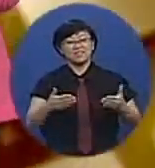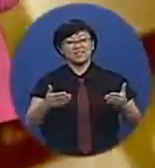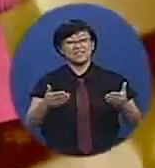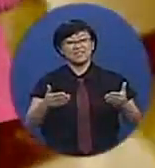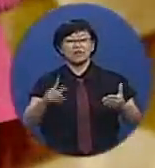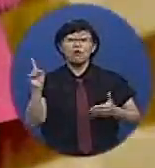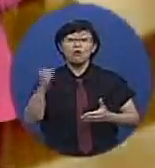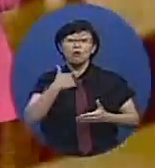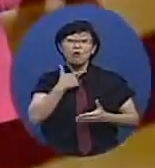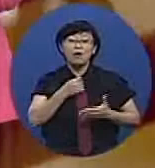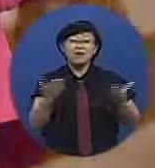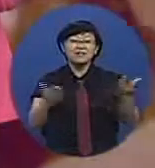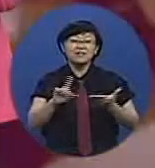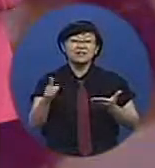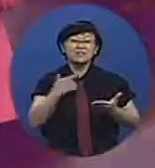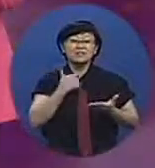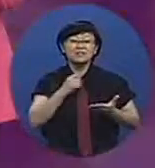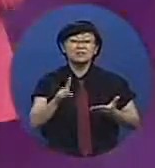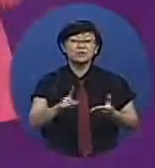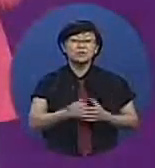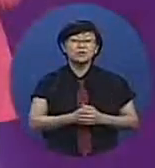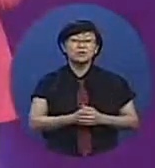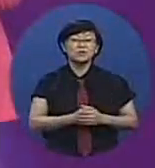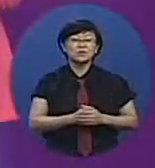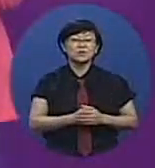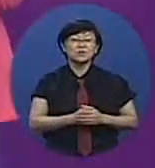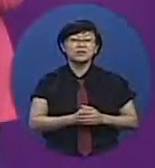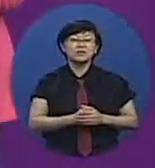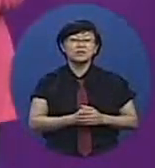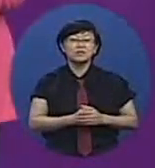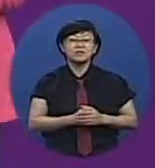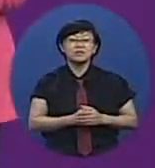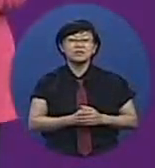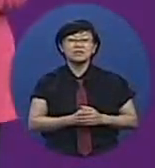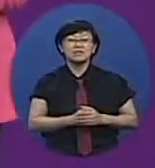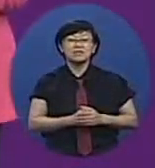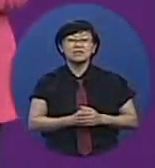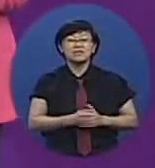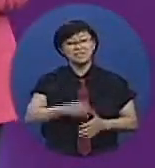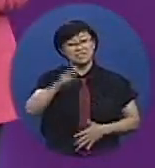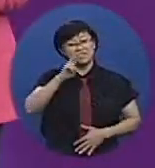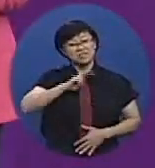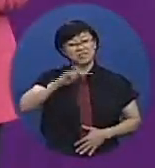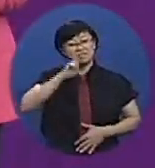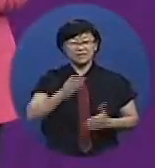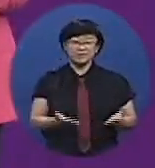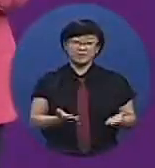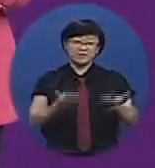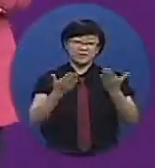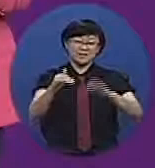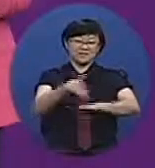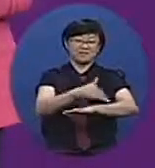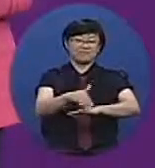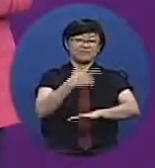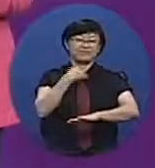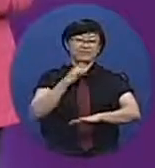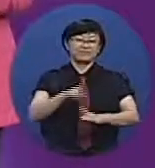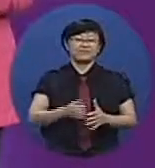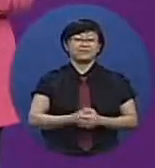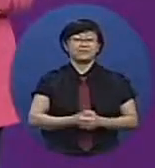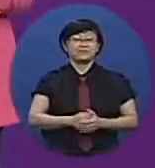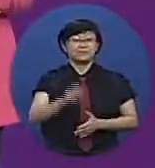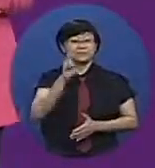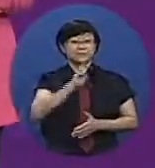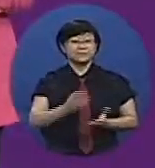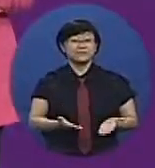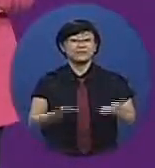하고 싶으십니까? 저요? 네. 그냥 뭐 노래 봉사 같은 거 하고 싶어요. 아, 그래요? 노래